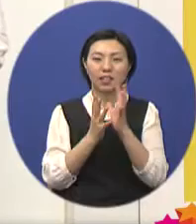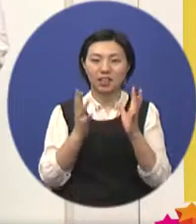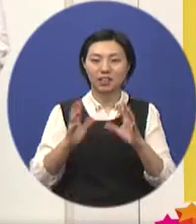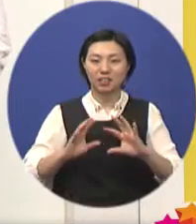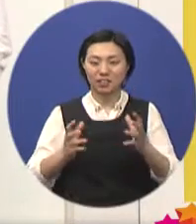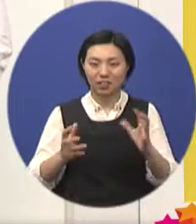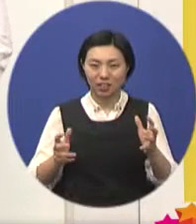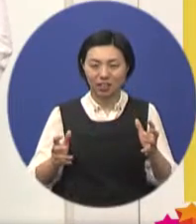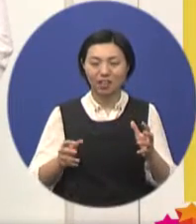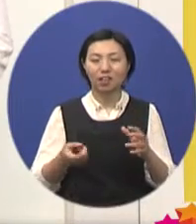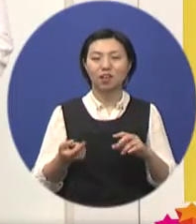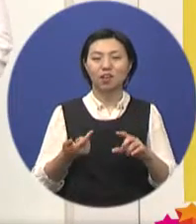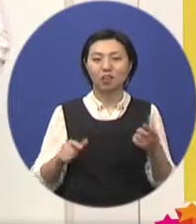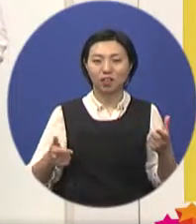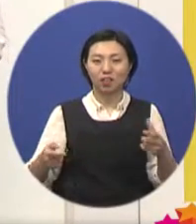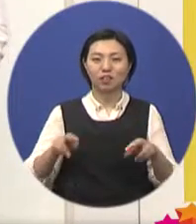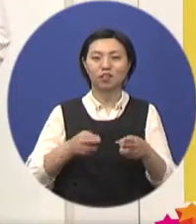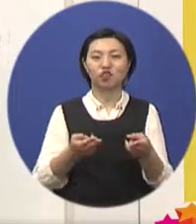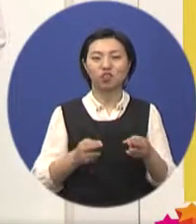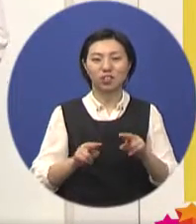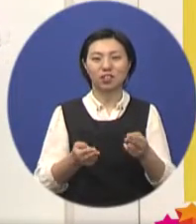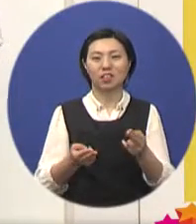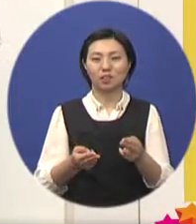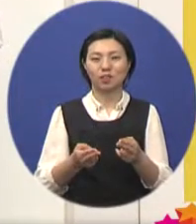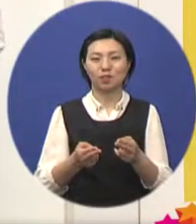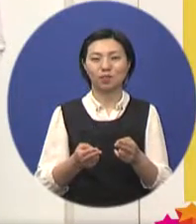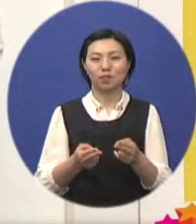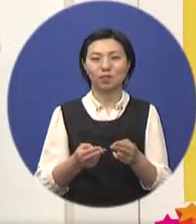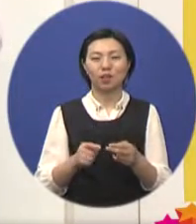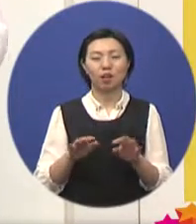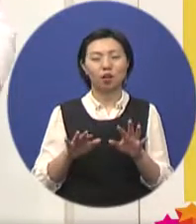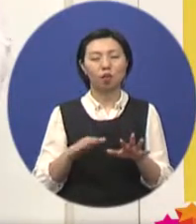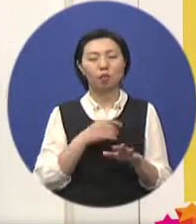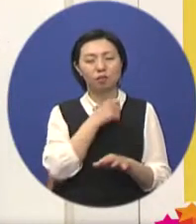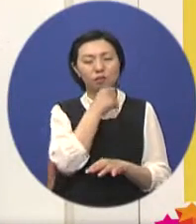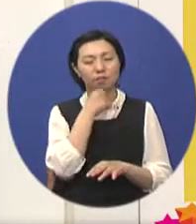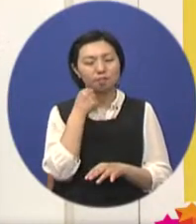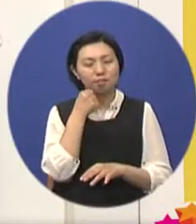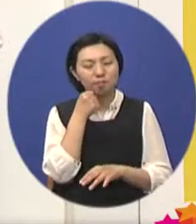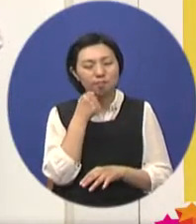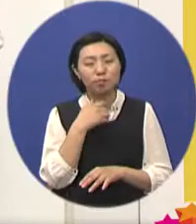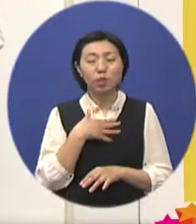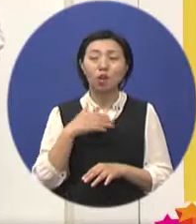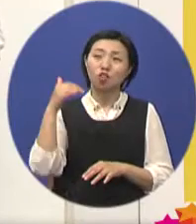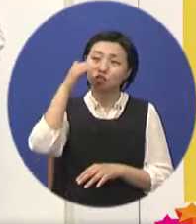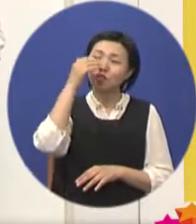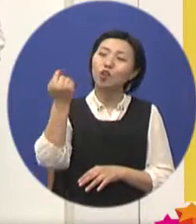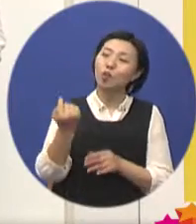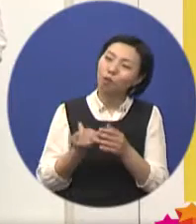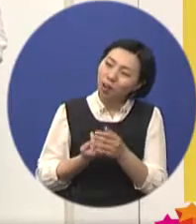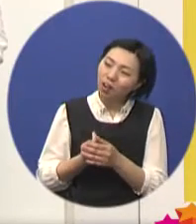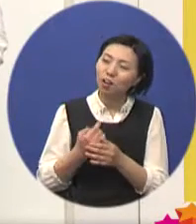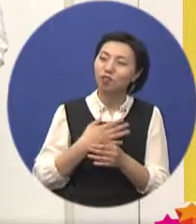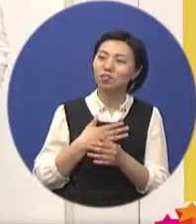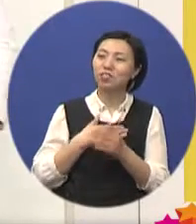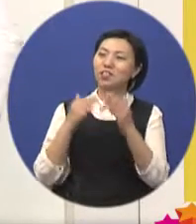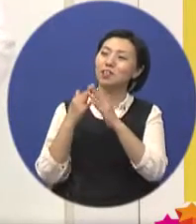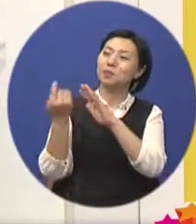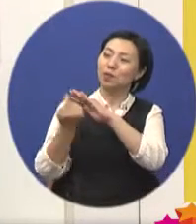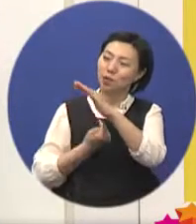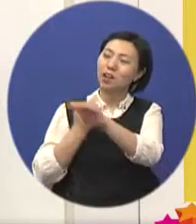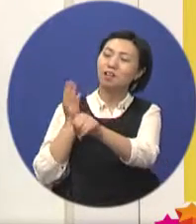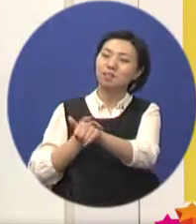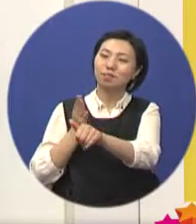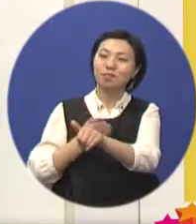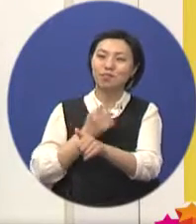있어요. 고구마튀김 예. 먹고 싶네요. 아, 진짜 오늘 내가 공룡 엑스포 고갱 오시소 오셔가지고 우리 집에 한번 들려주세요. 네,